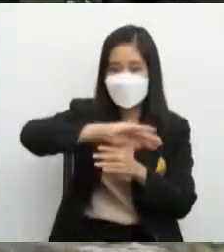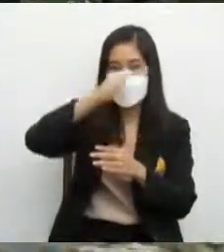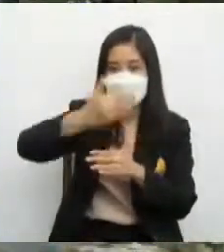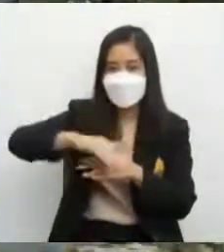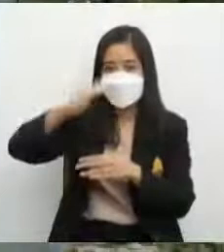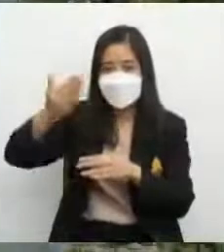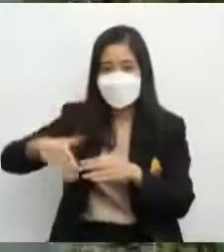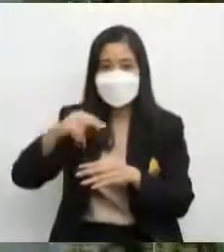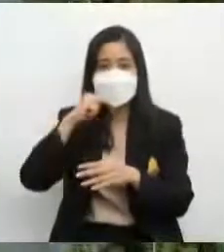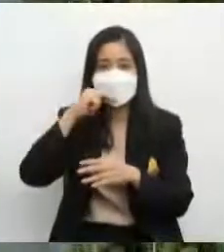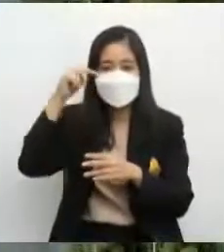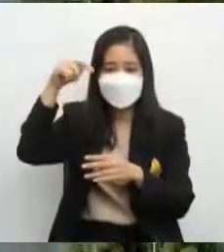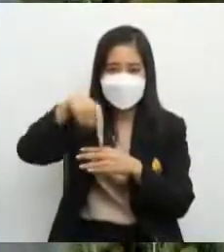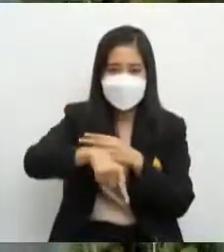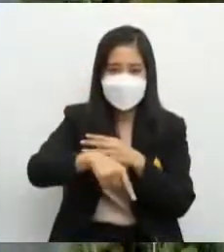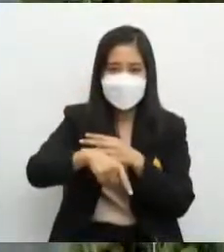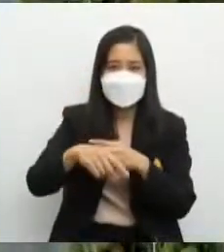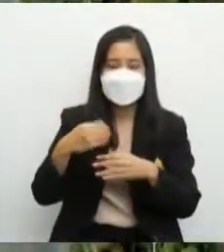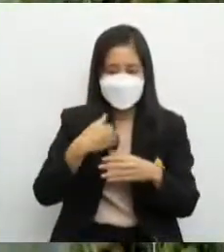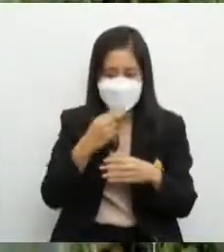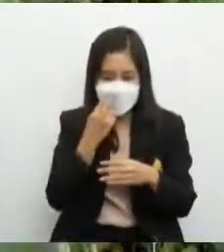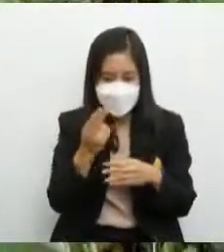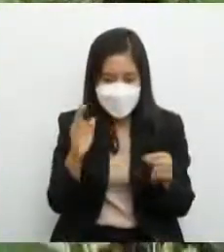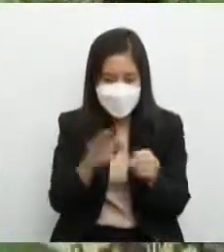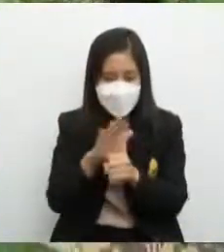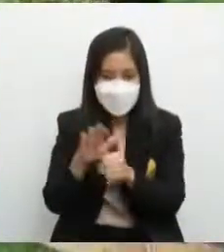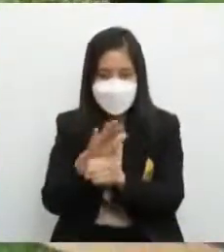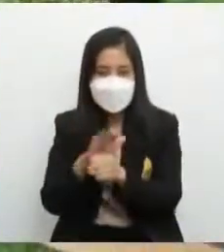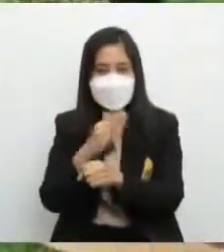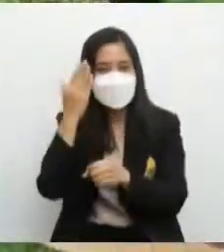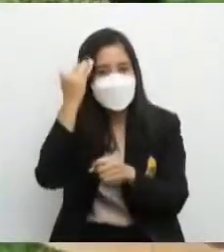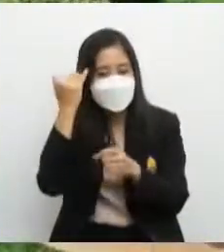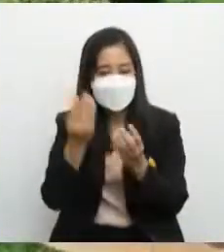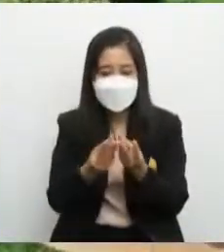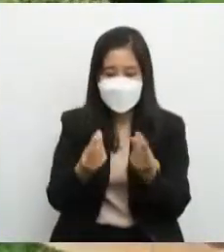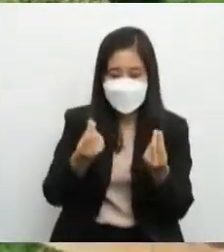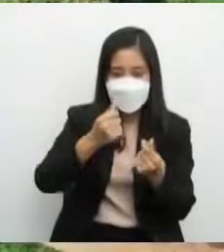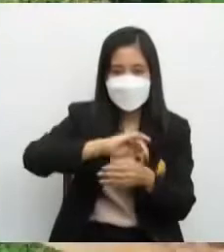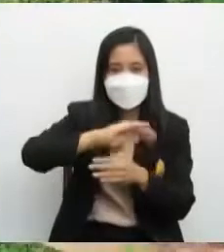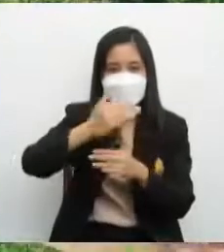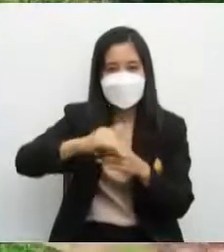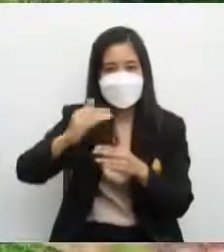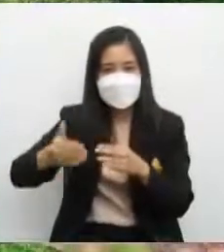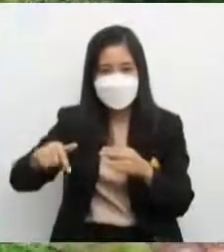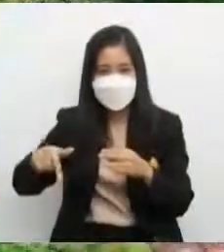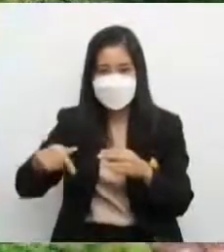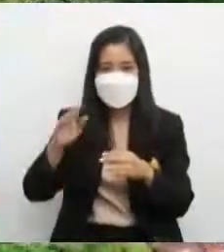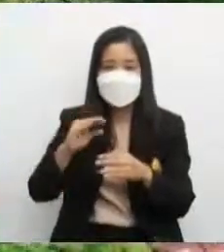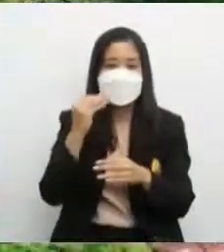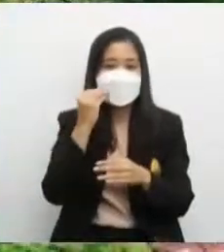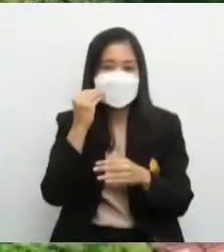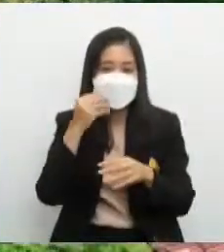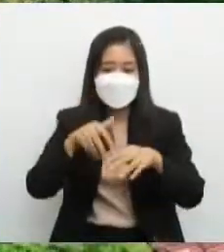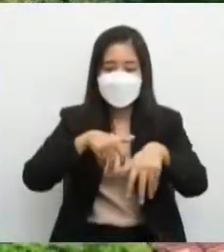น้ำมีความอุดมสมบูรณ์เนื่องจากเป็นพื้นที่ราบลุ่มน้ำแตงซึ่งเป็นที่อยู่อาศัยและที่ท